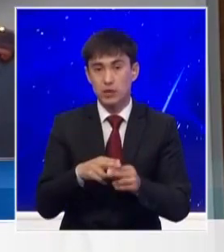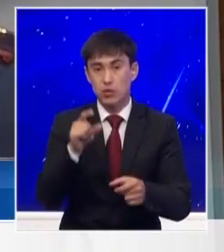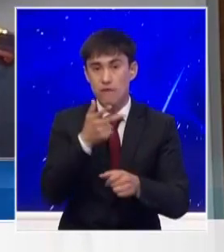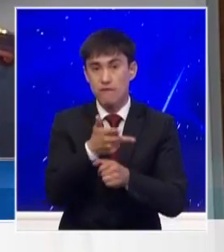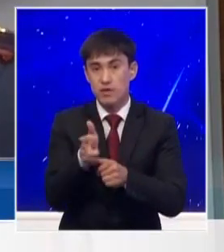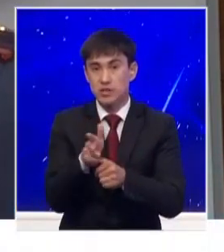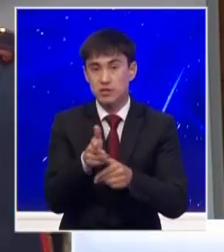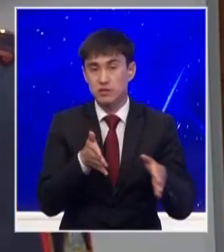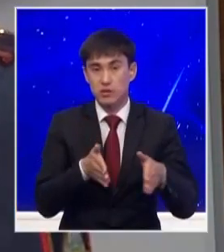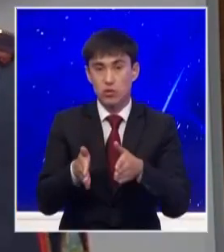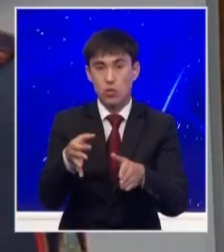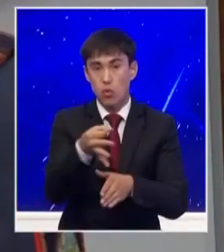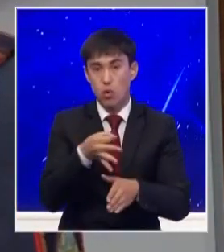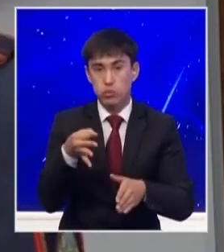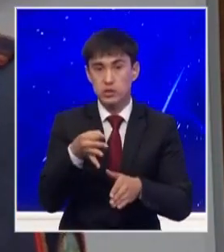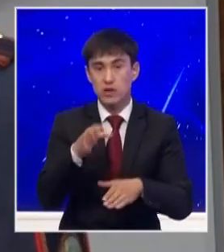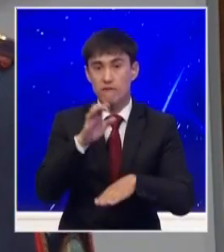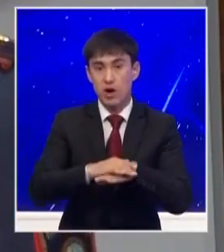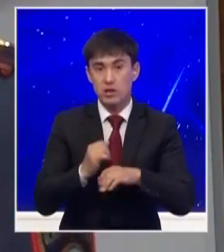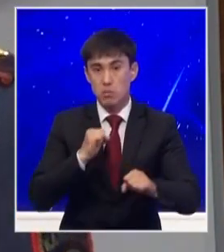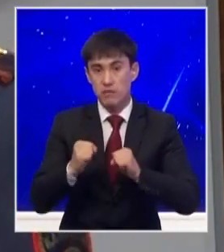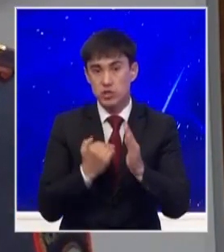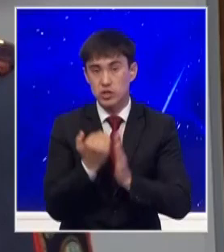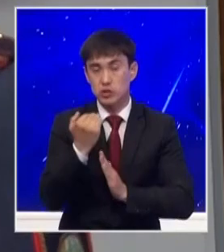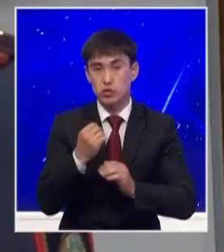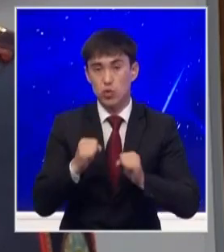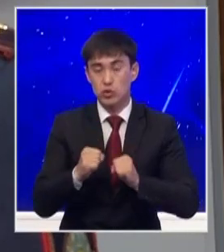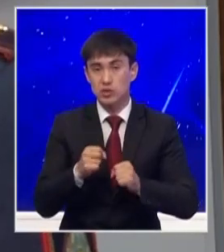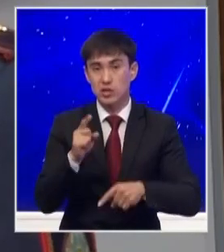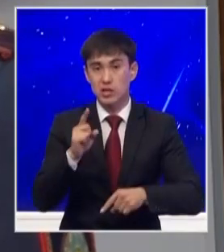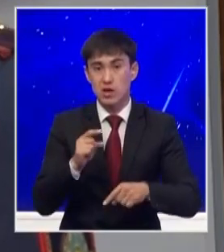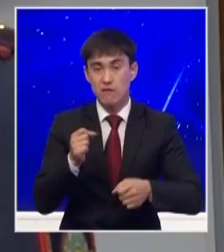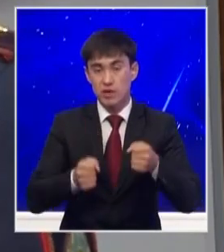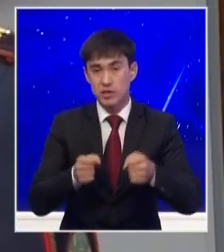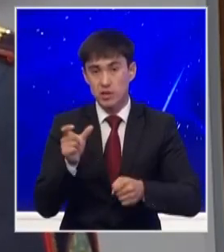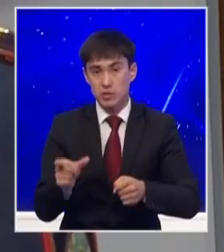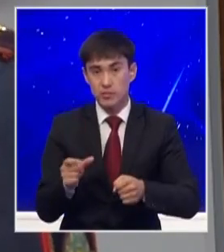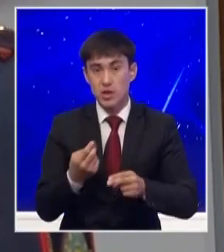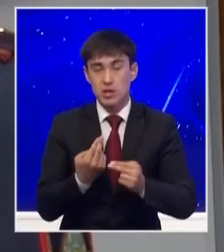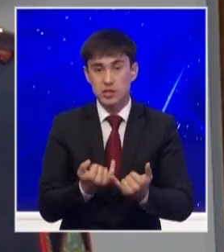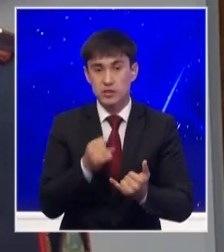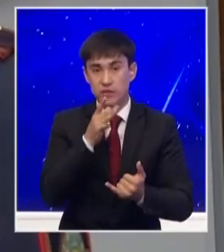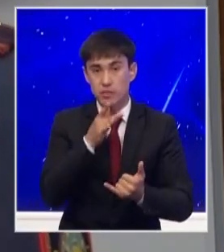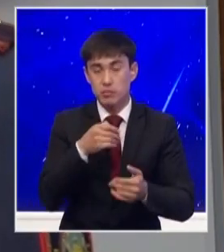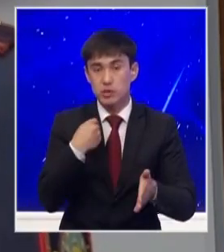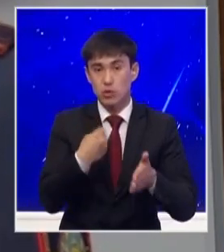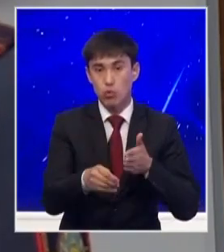фиксируют на дорогах области факты превышения скорости водителями. И также в данное время мы сейчас